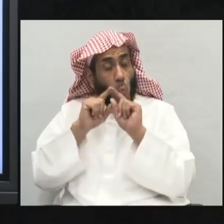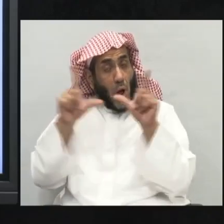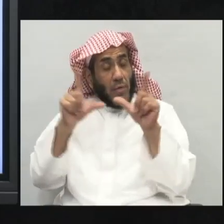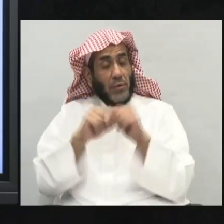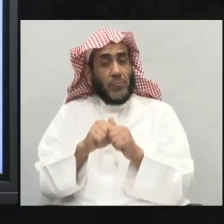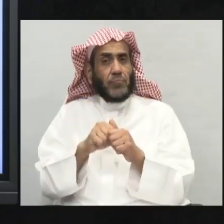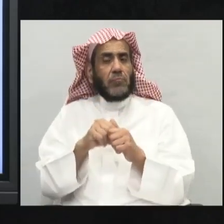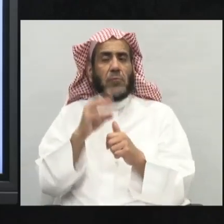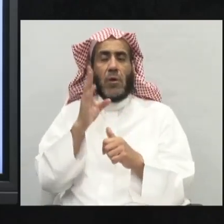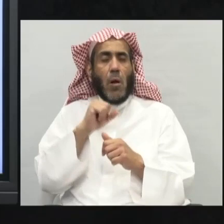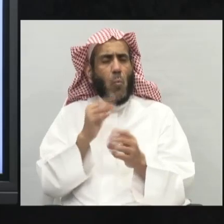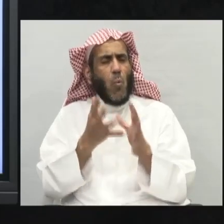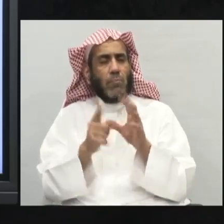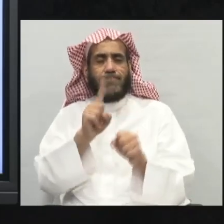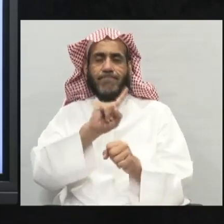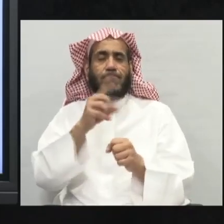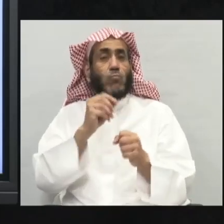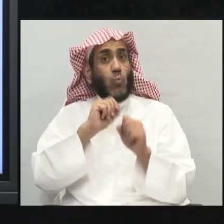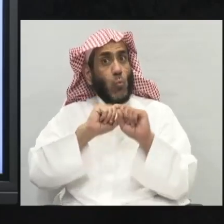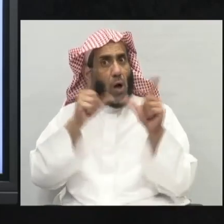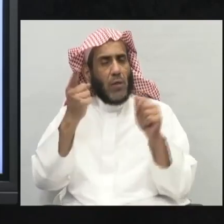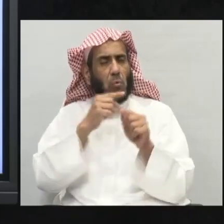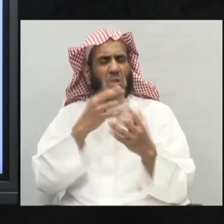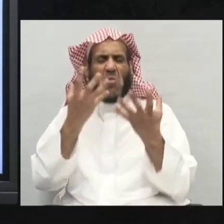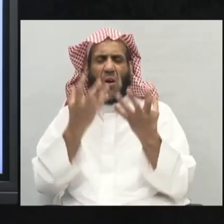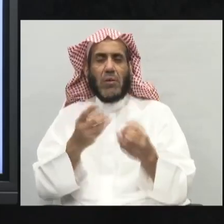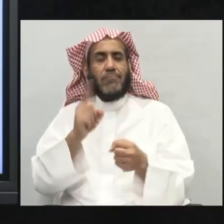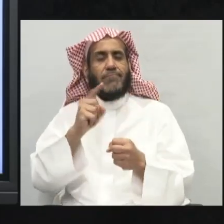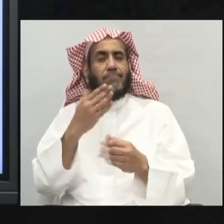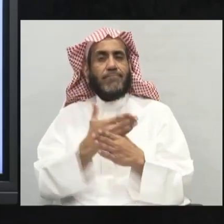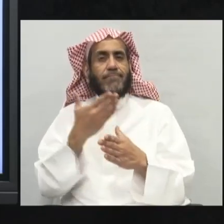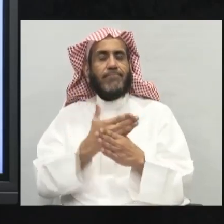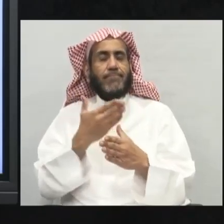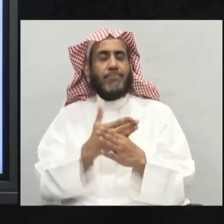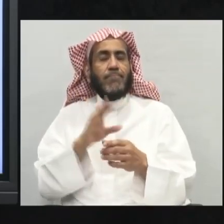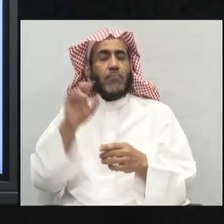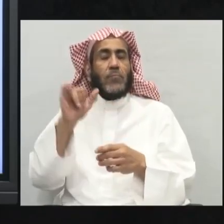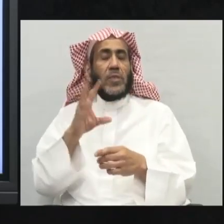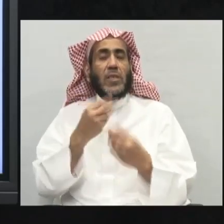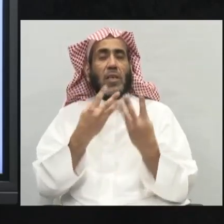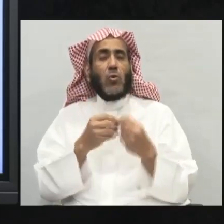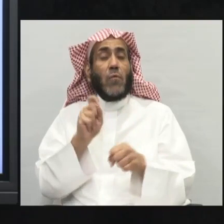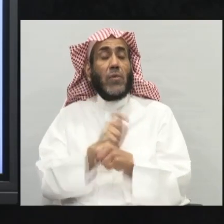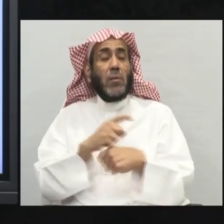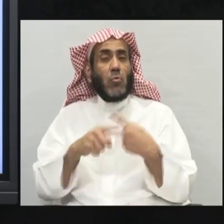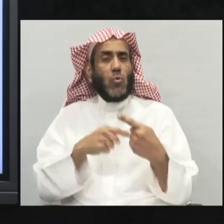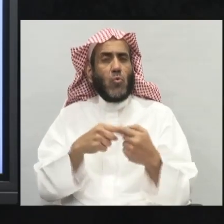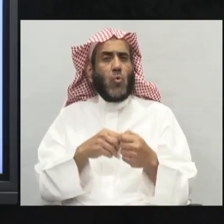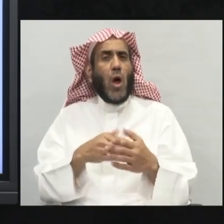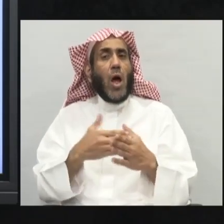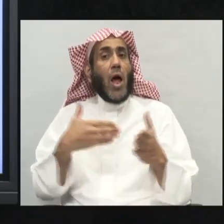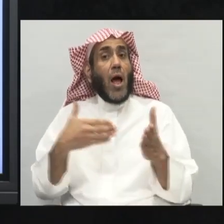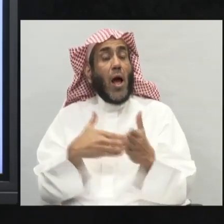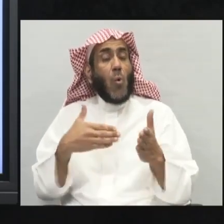لم يتعذر نطق الفتحه وكذلك ليست ثقيله لماذا لان يرجو هذا الفعل المضارع معتل